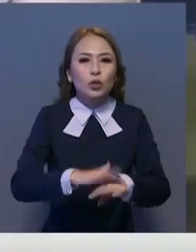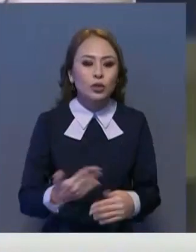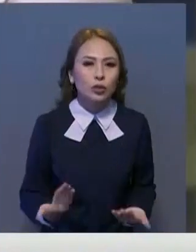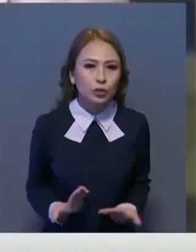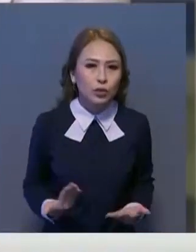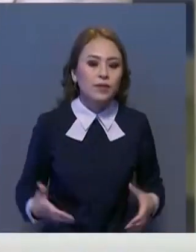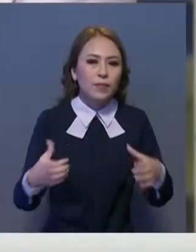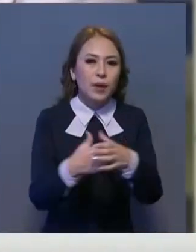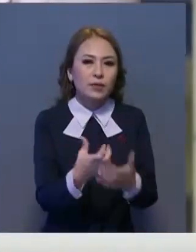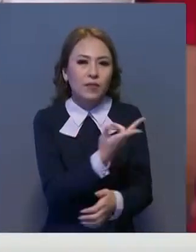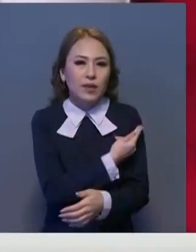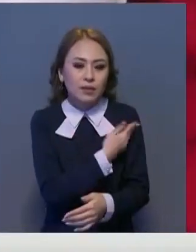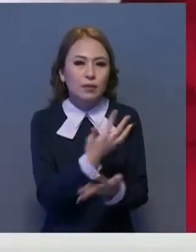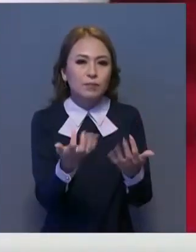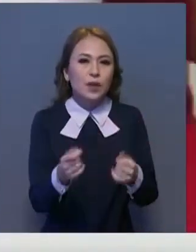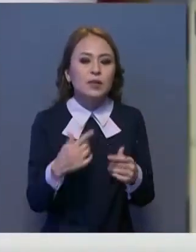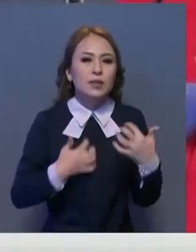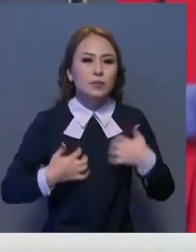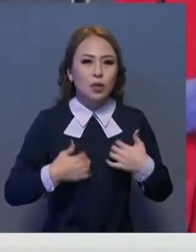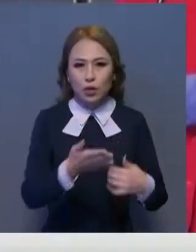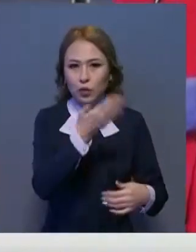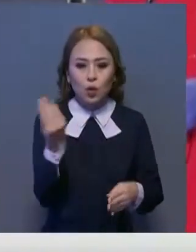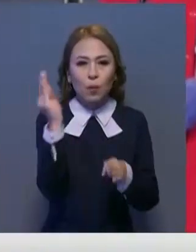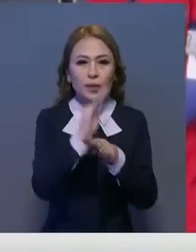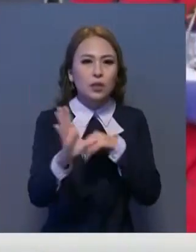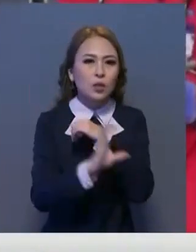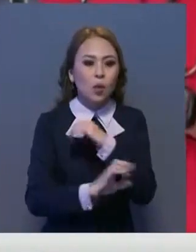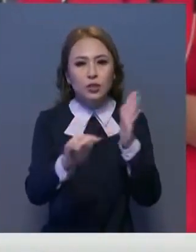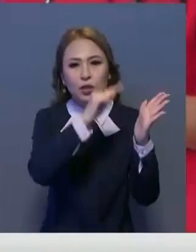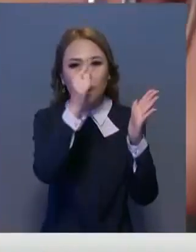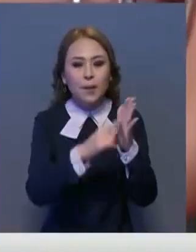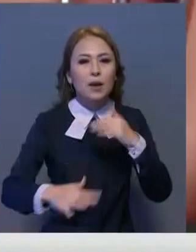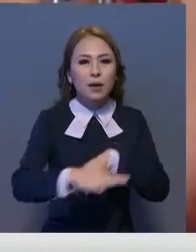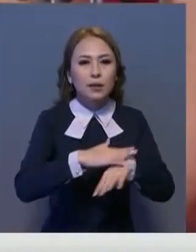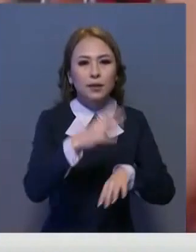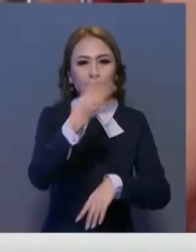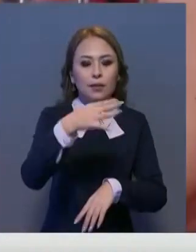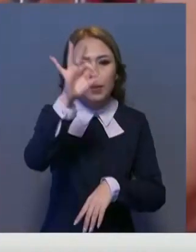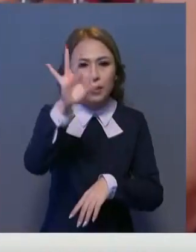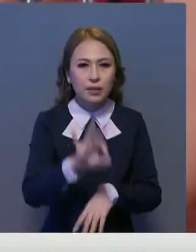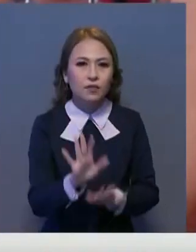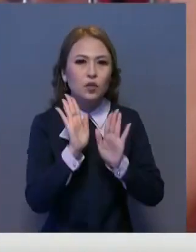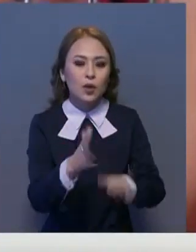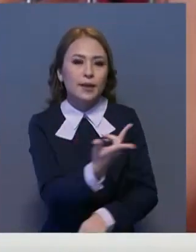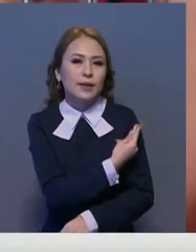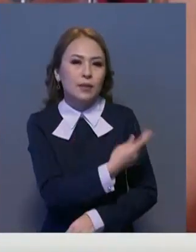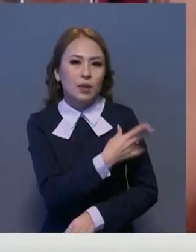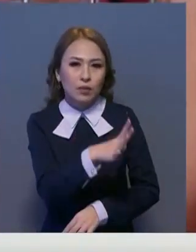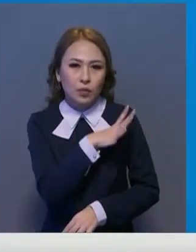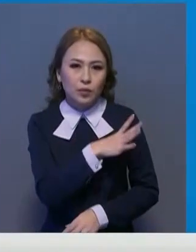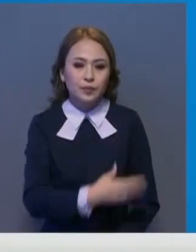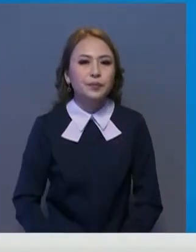тұрғындары да вакцинаны қабылдауға аса құлшынып отырған жоқ. Соңғы сауалнама бойынша халықтың 40% ғана екпе салдыруға